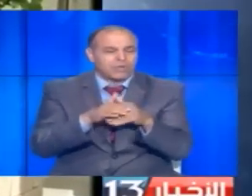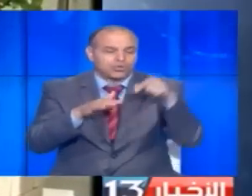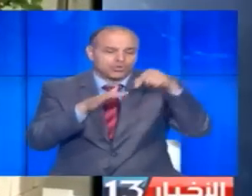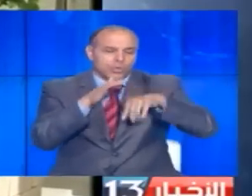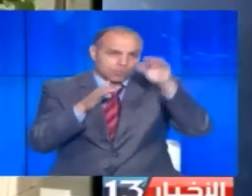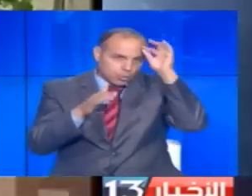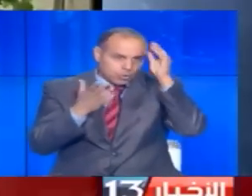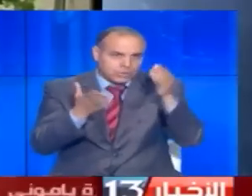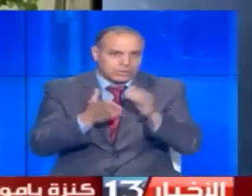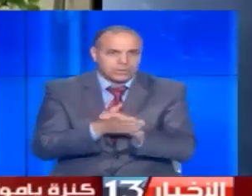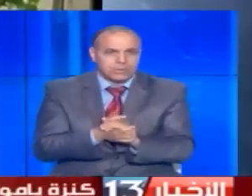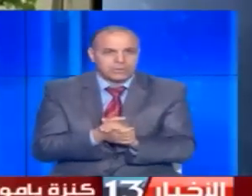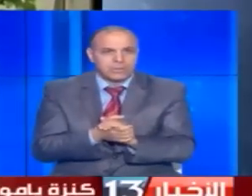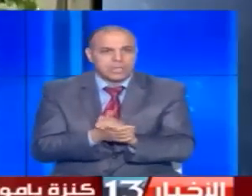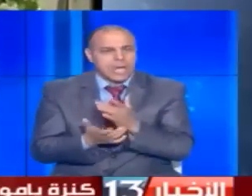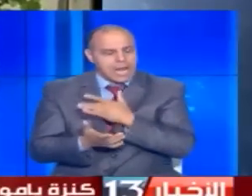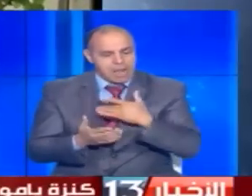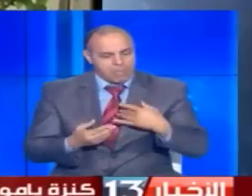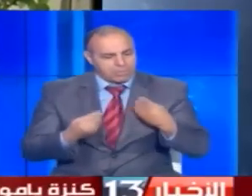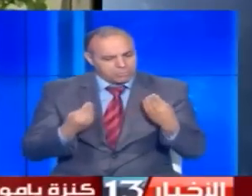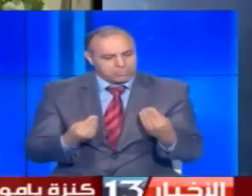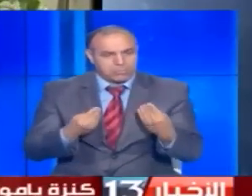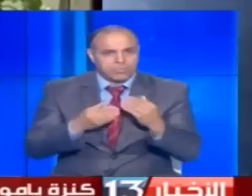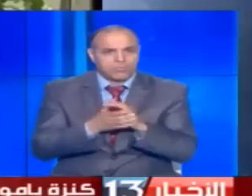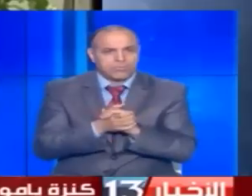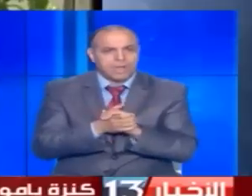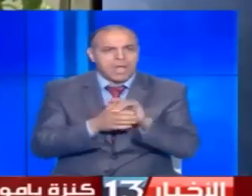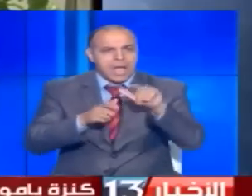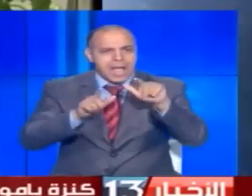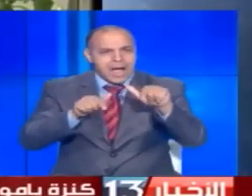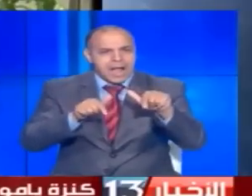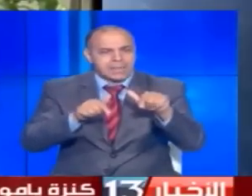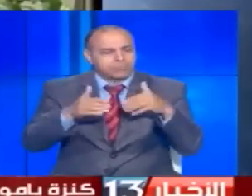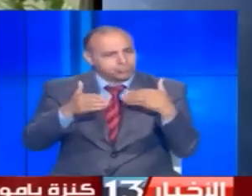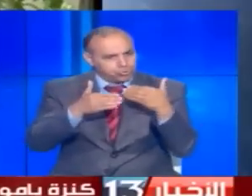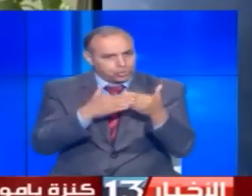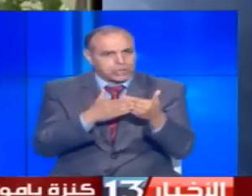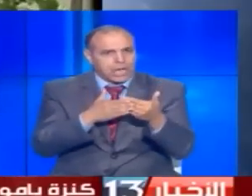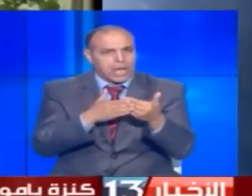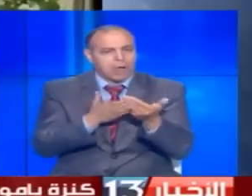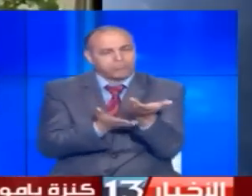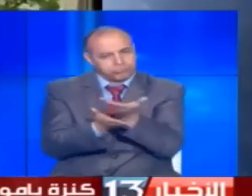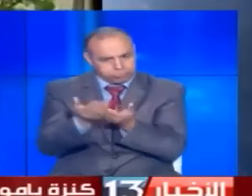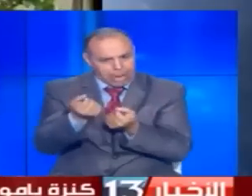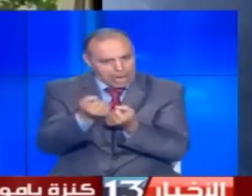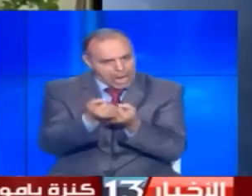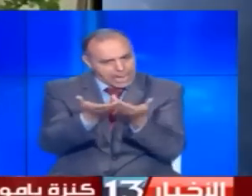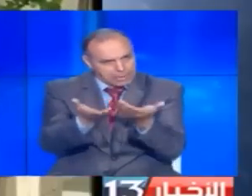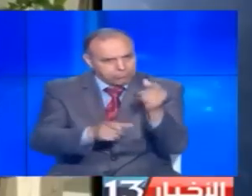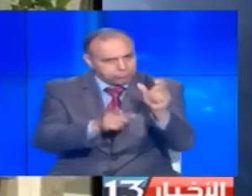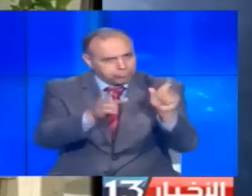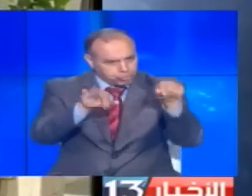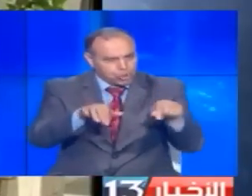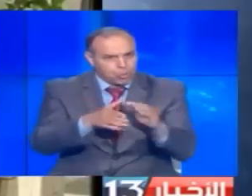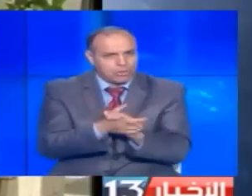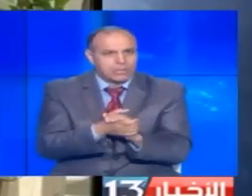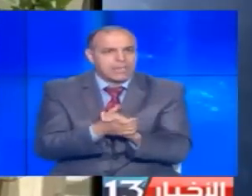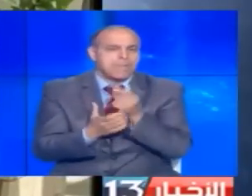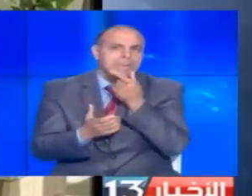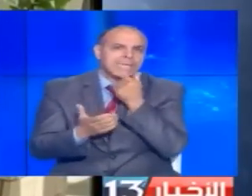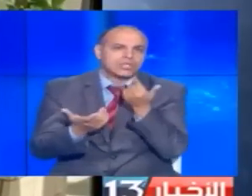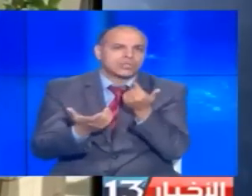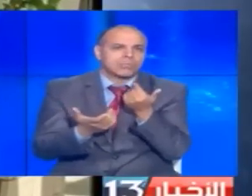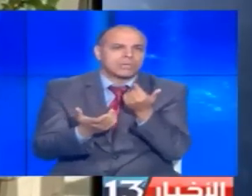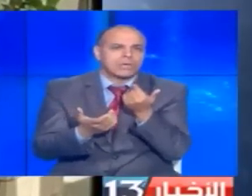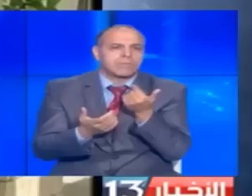تونس لاباس، معناتها عندهم الوصول إلى الخدمات المهلين كما